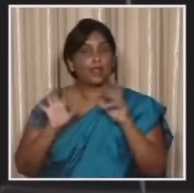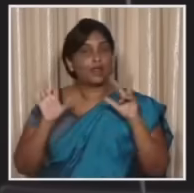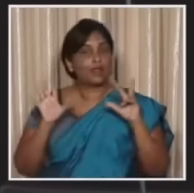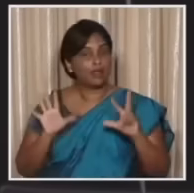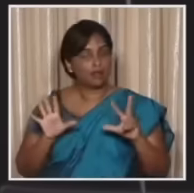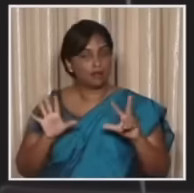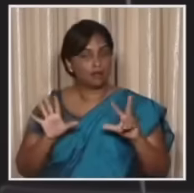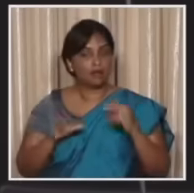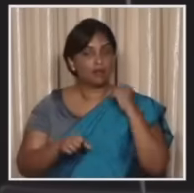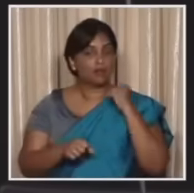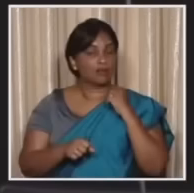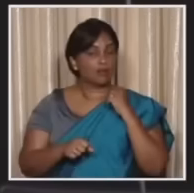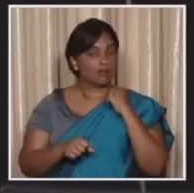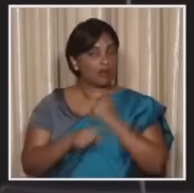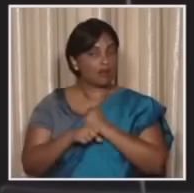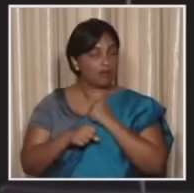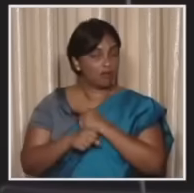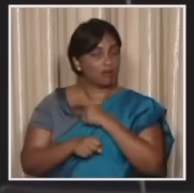8කුත්